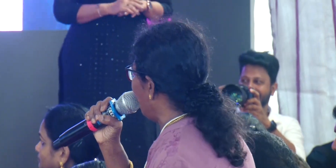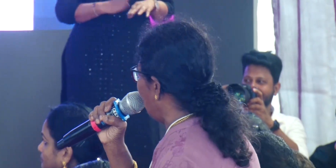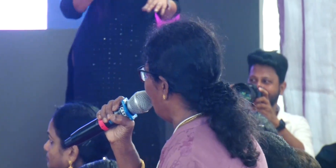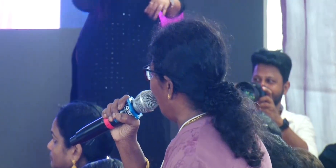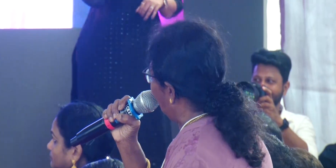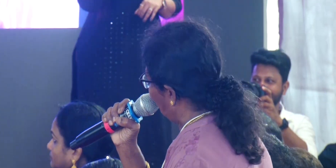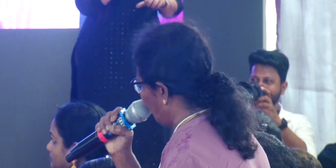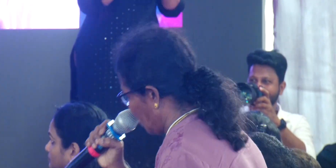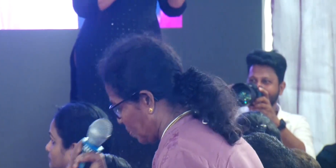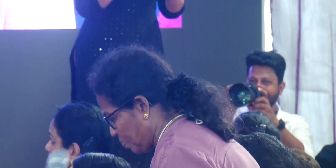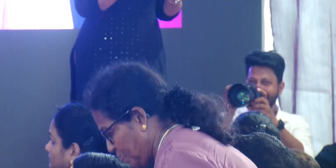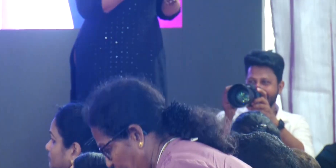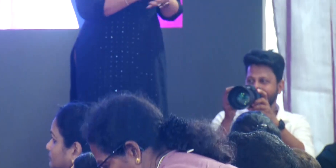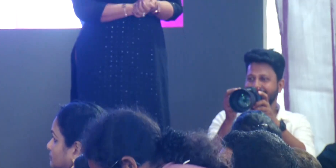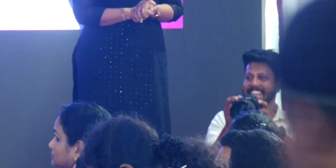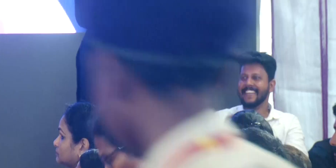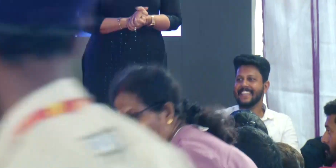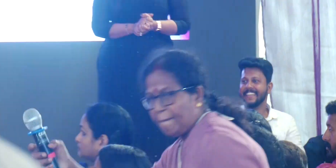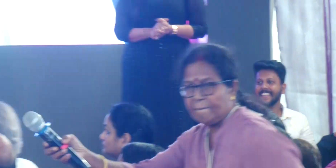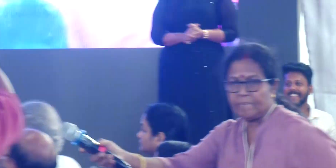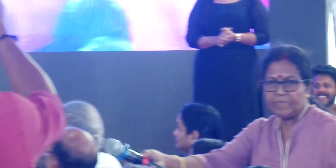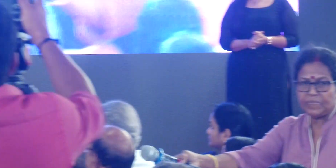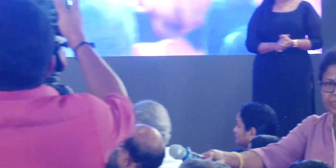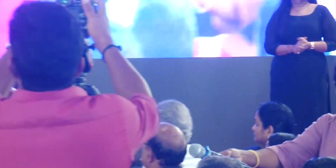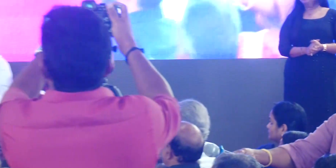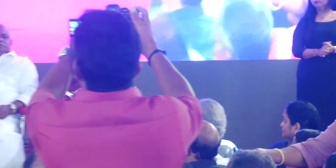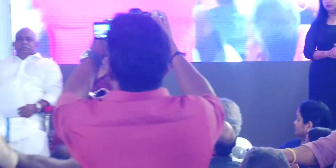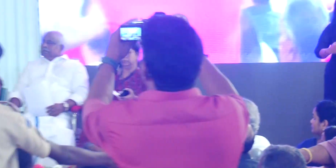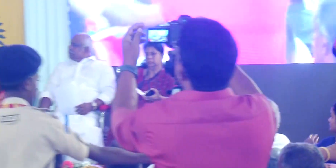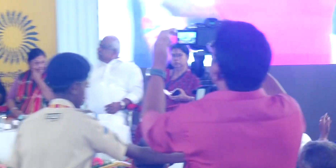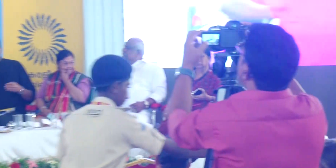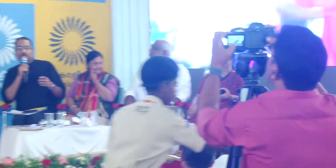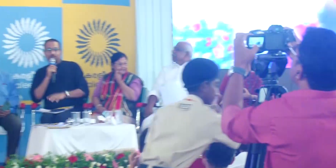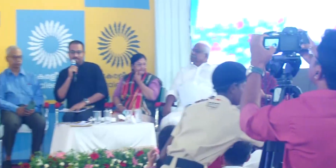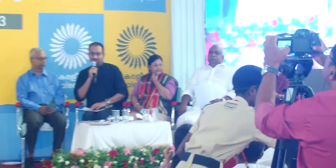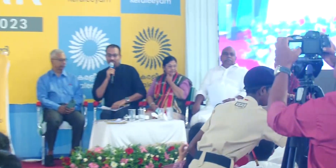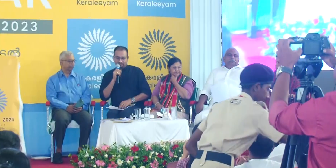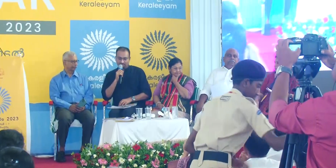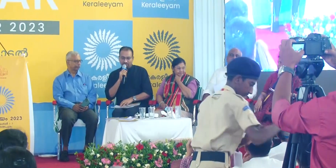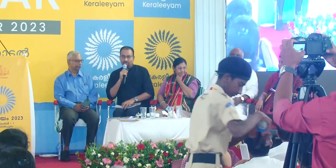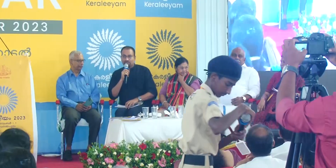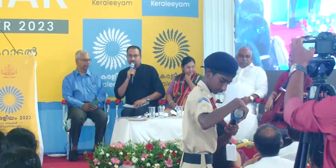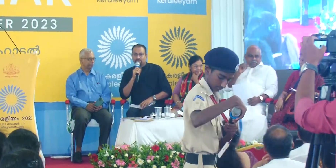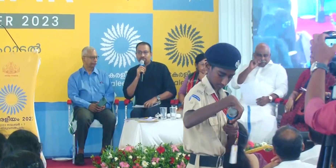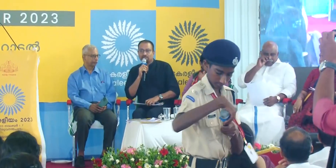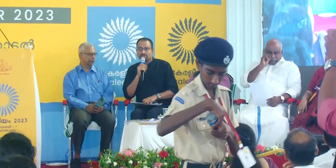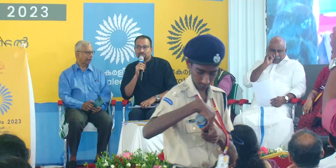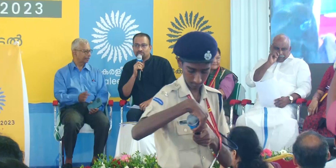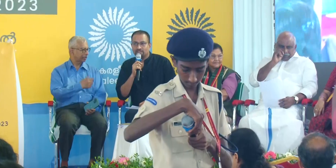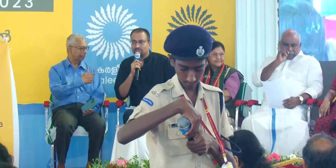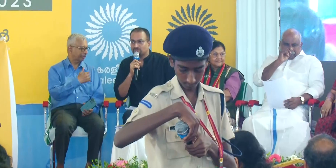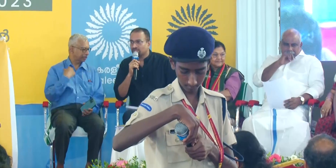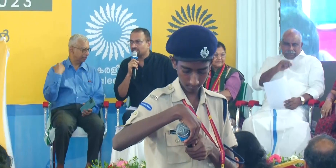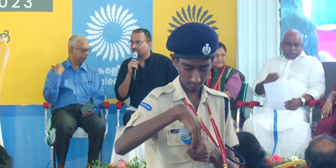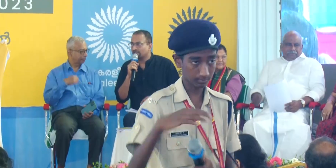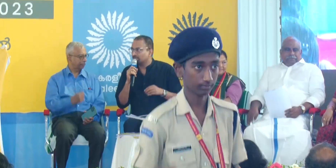നടപടി സ്വീകരിക്കുവാൻ അഭ്യർത്ഥിക്കുന്നു. ബഹുമാനപ്പെട്ട മിനിസ്റ്ററോട് ആണ് ചോദ്യം. നമ്മൾ ഈ പരിമിതമായ സമയമുള്ളത് കൊണ്ട്